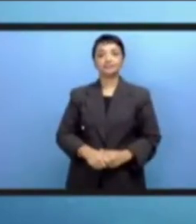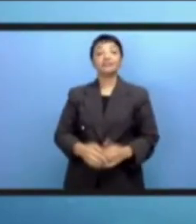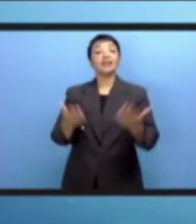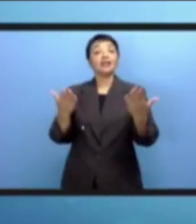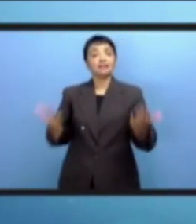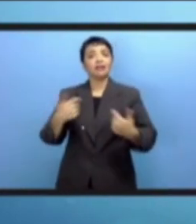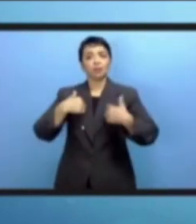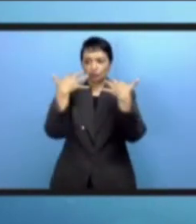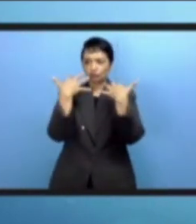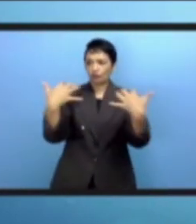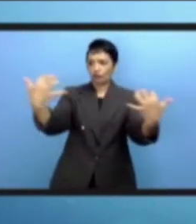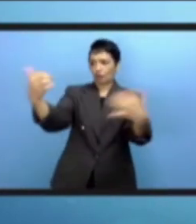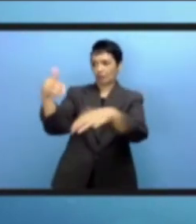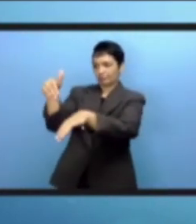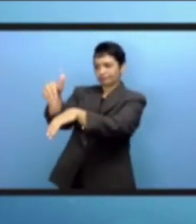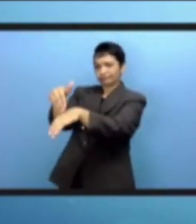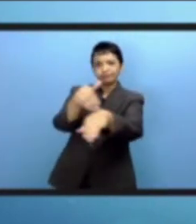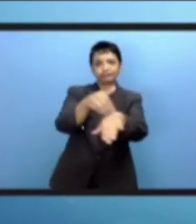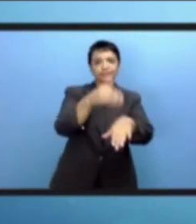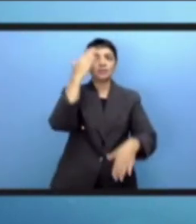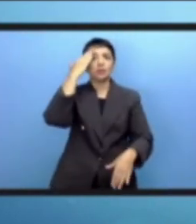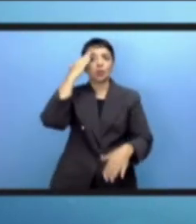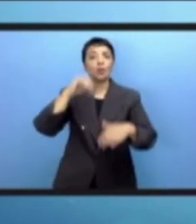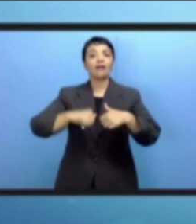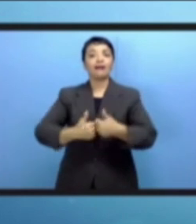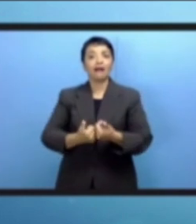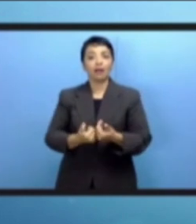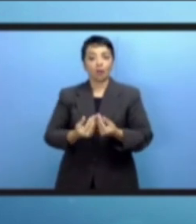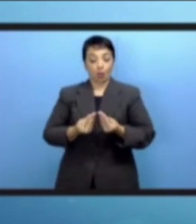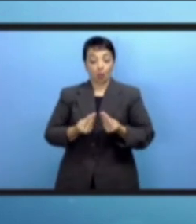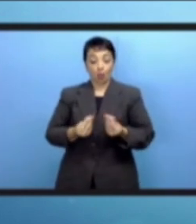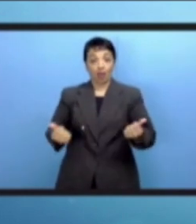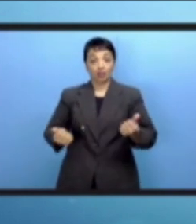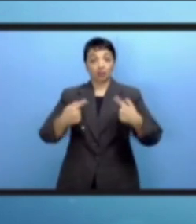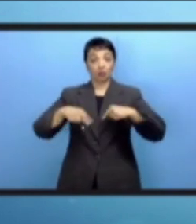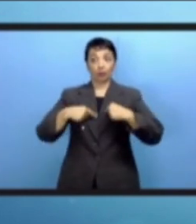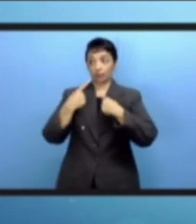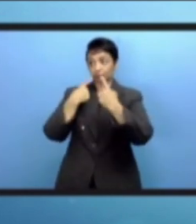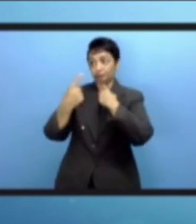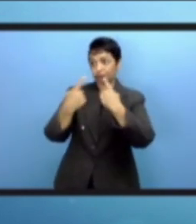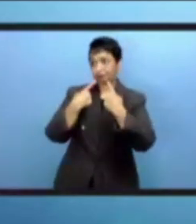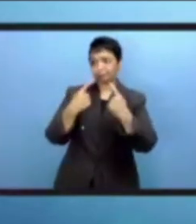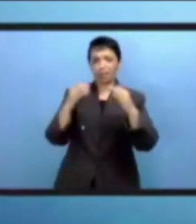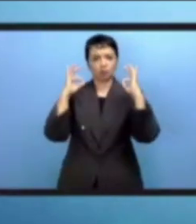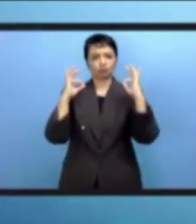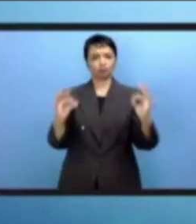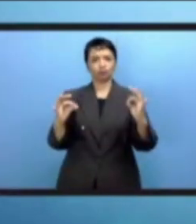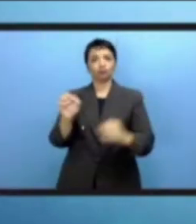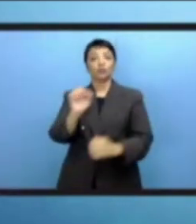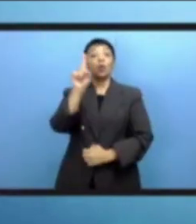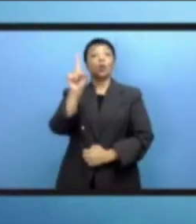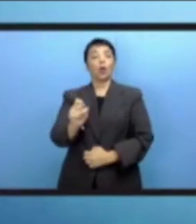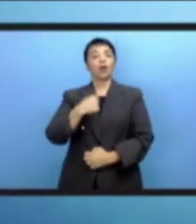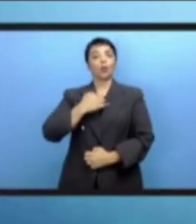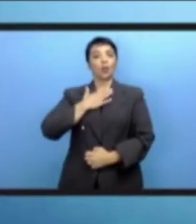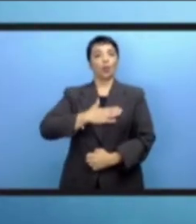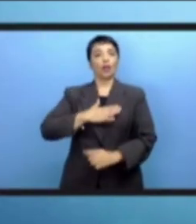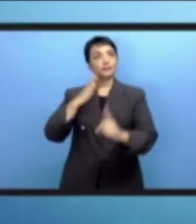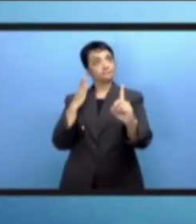Я бы хотел призвать всех участников форума принимать активное участие в дискуссиях